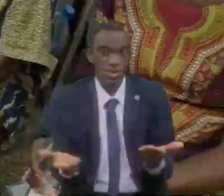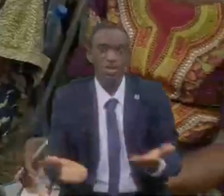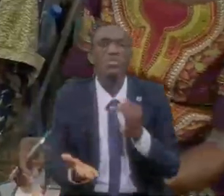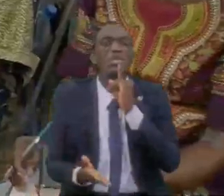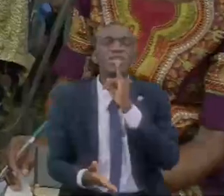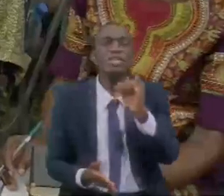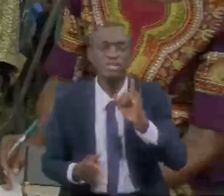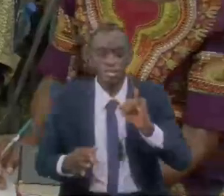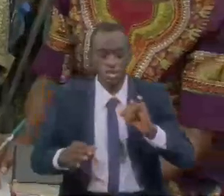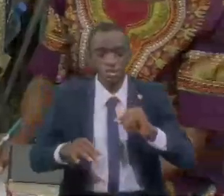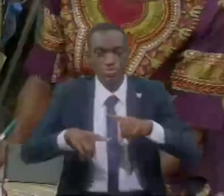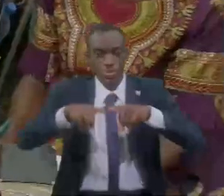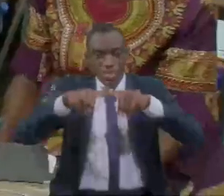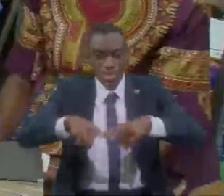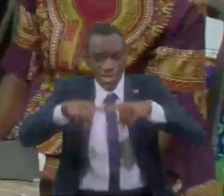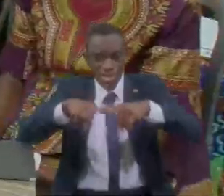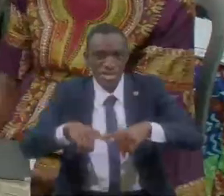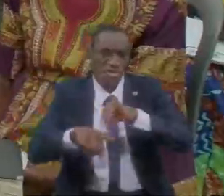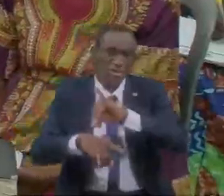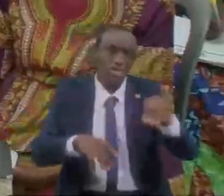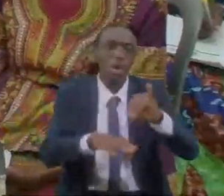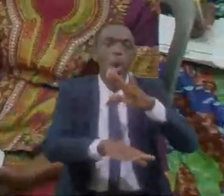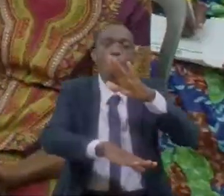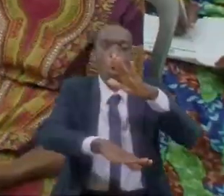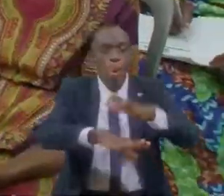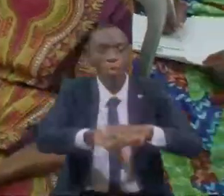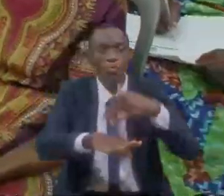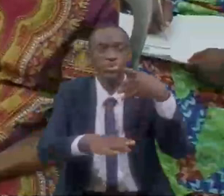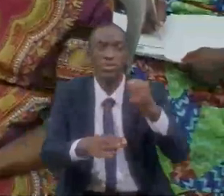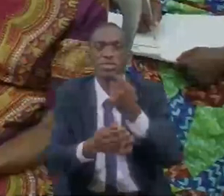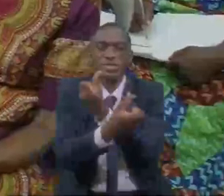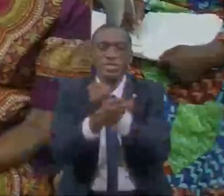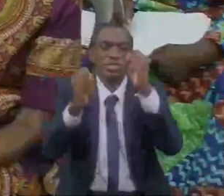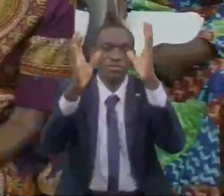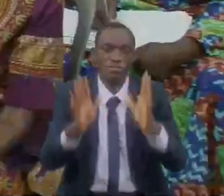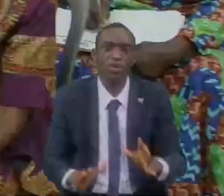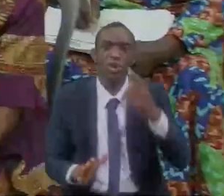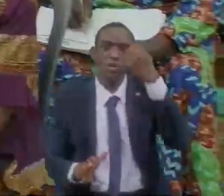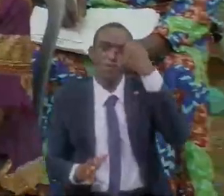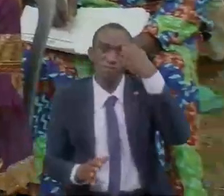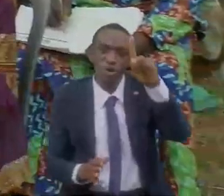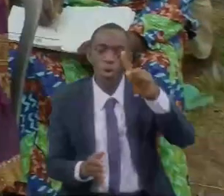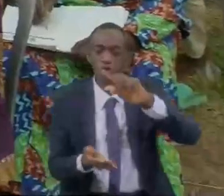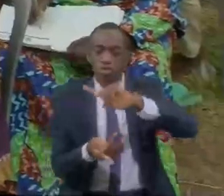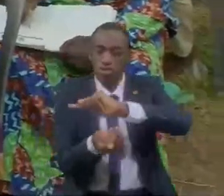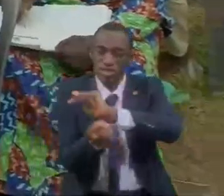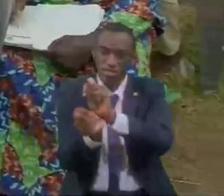s'appuyer sur le justificateur pour la conversion transformatrice.